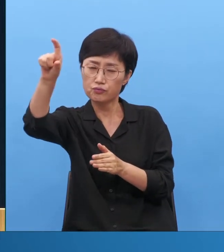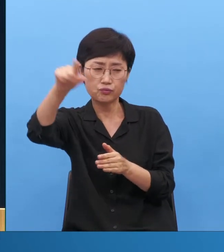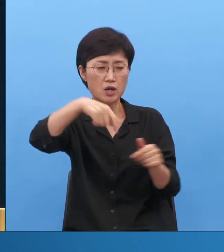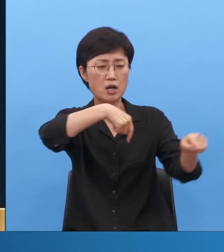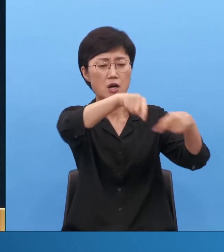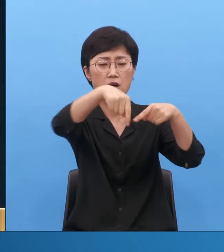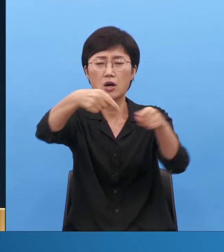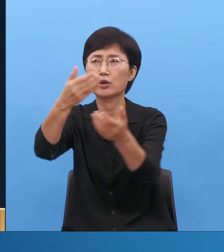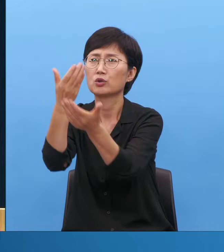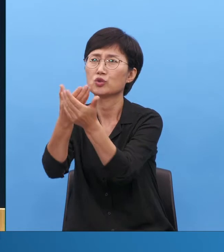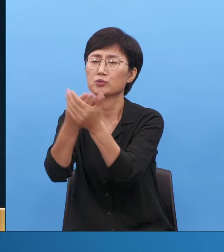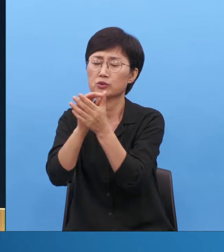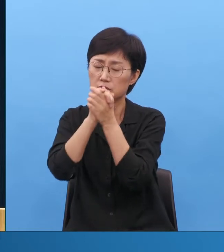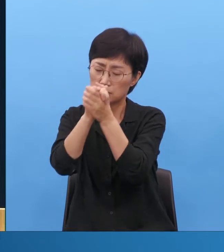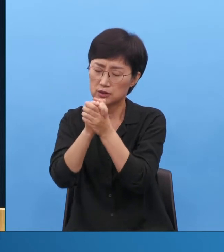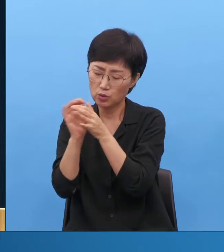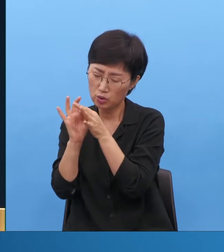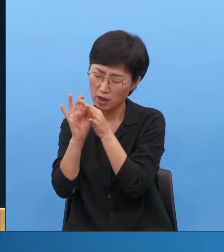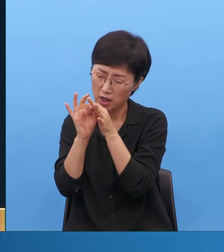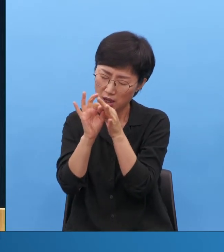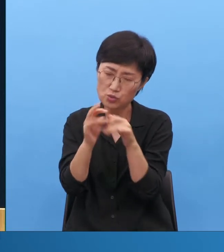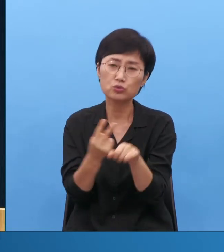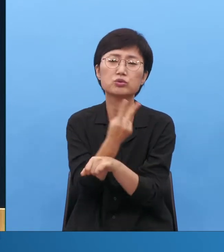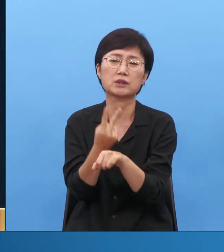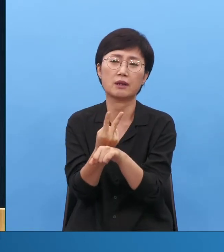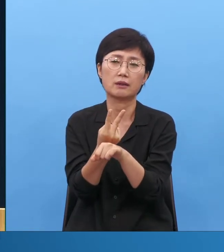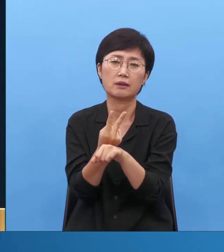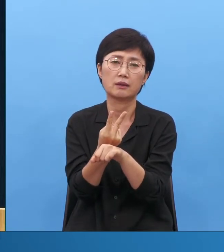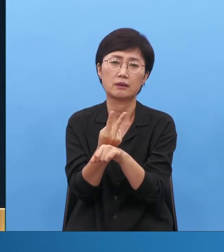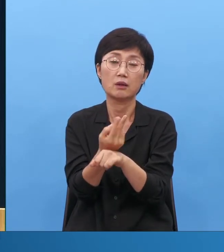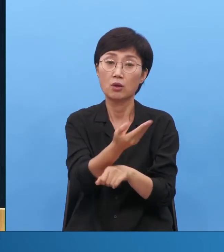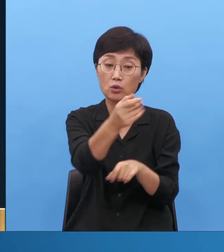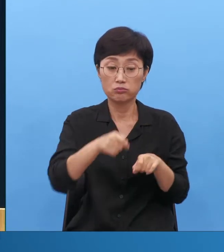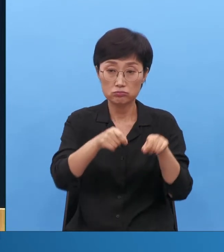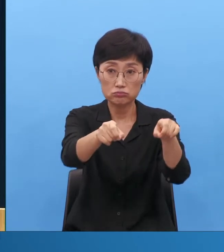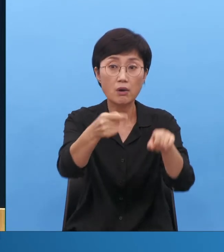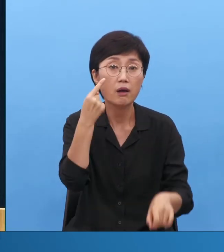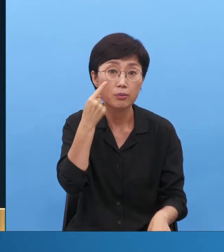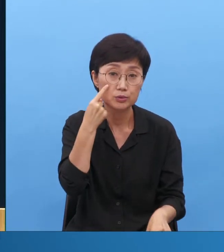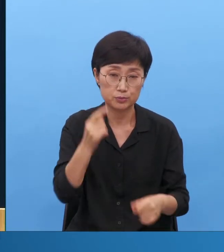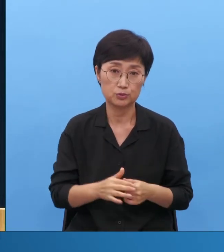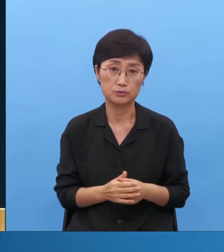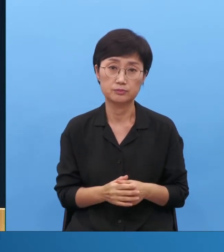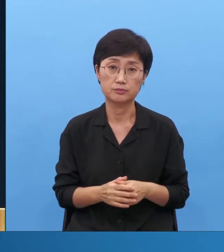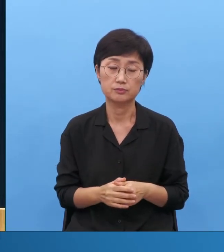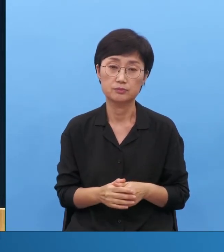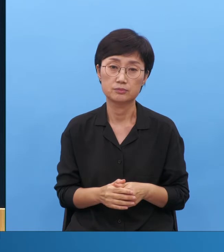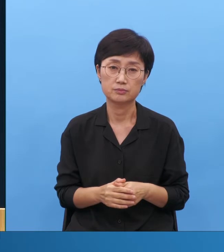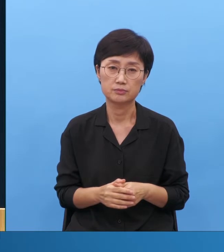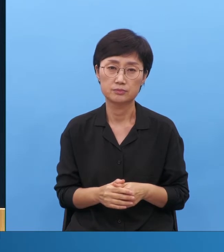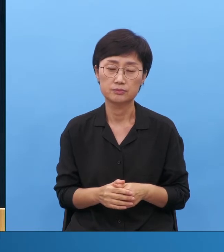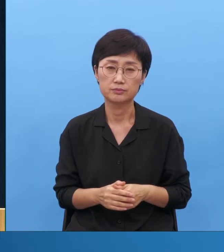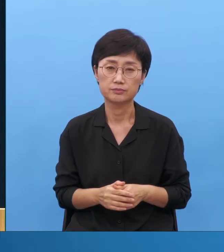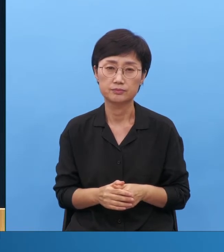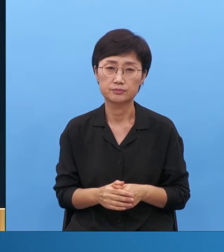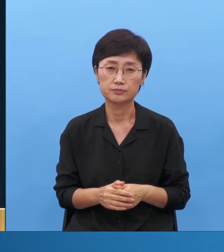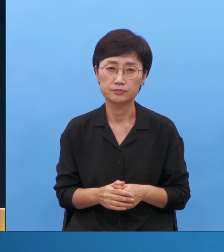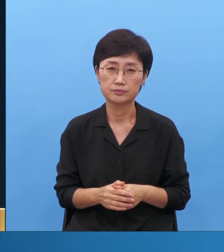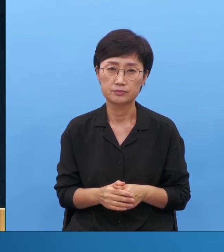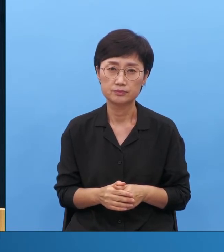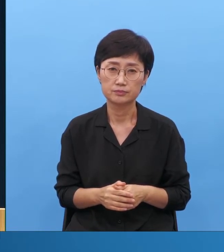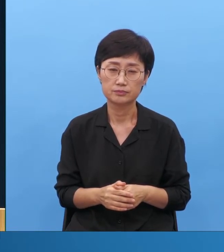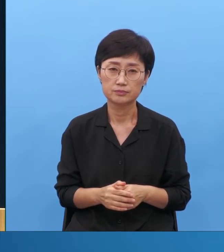and Lord, may you work directly upon your people and give them strength. 해보세요, 여러분. So consider this. 뭐 우리가 어디 앉아서 구석에 앉아